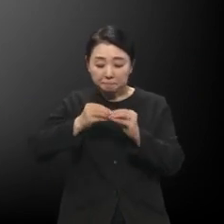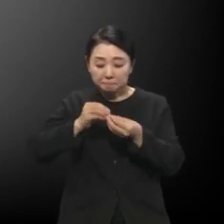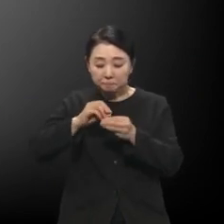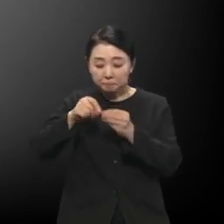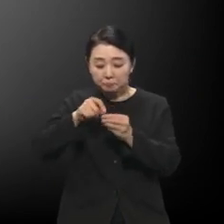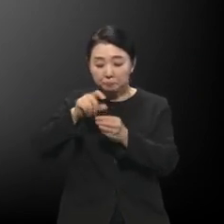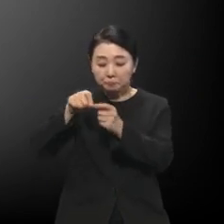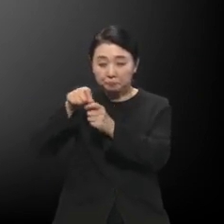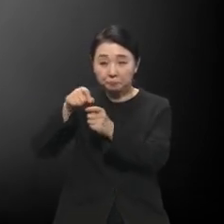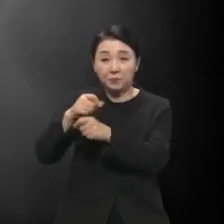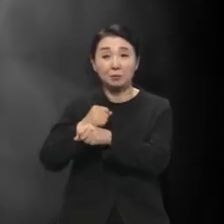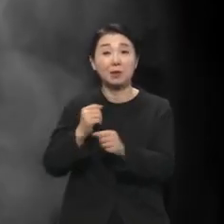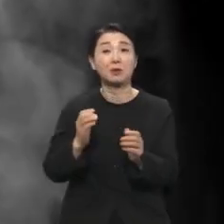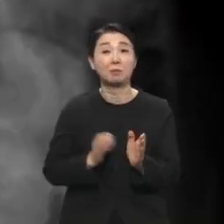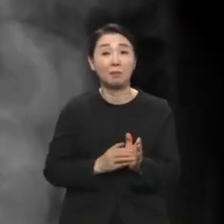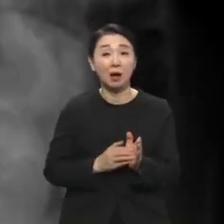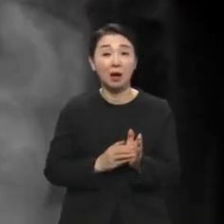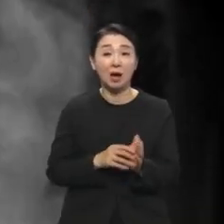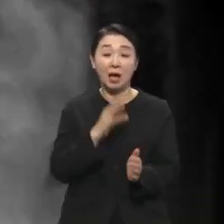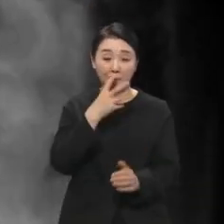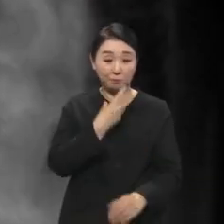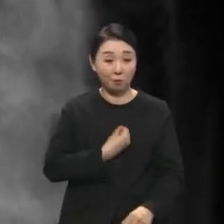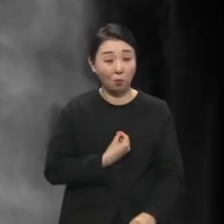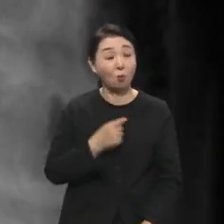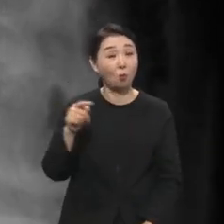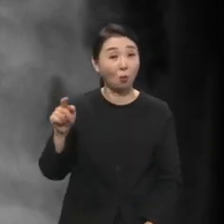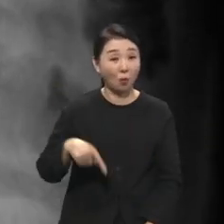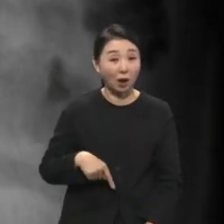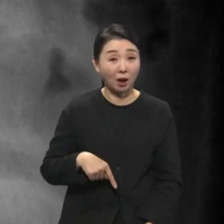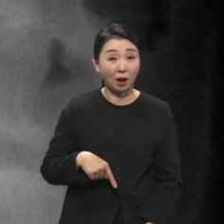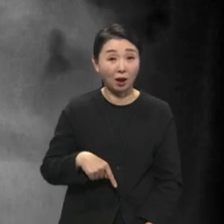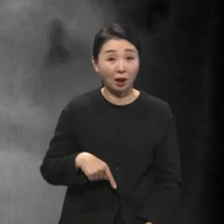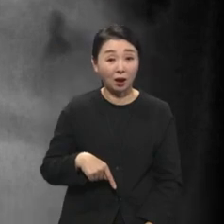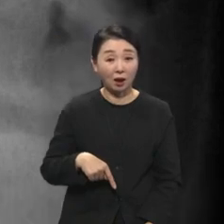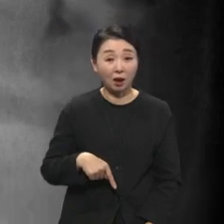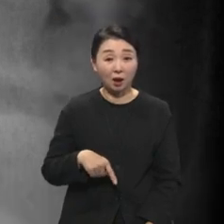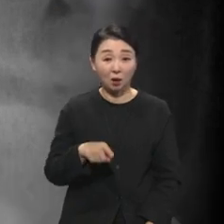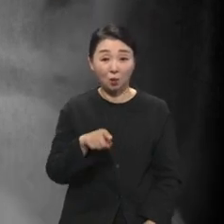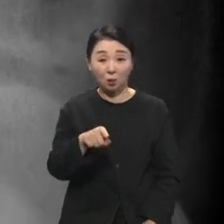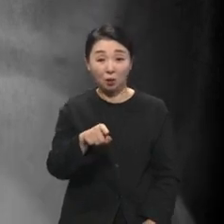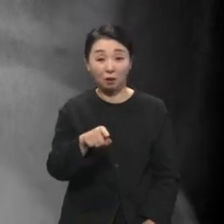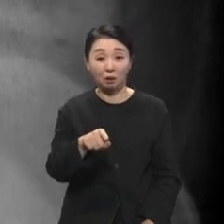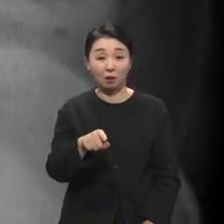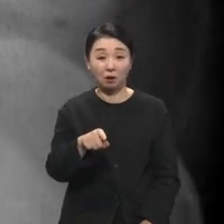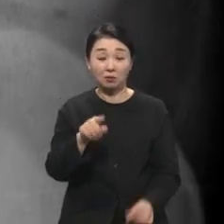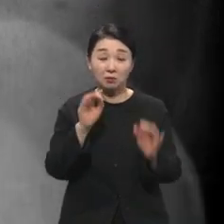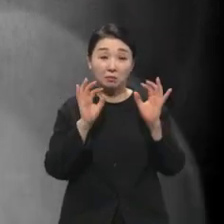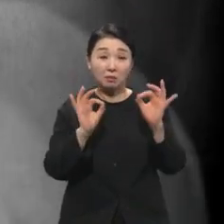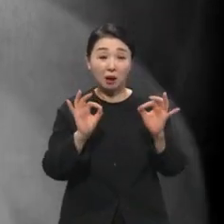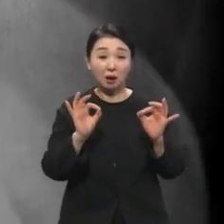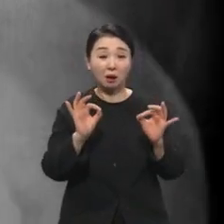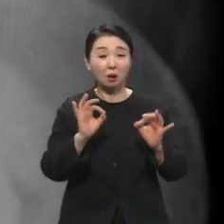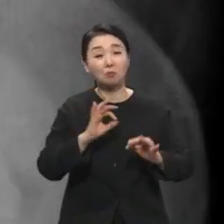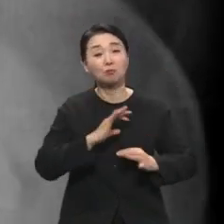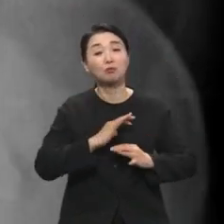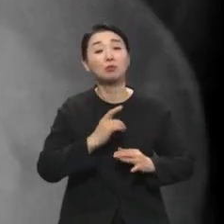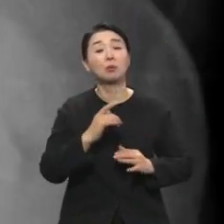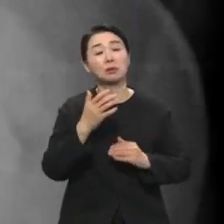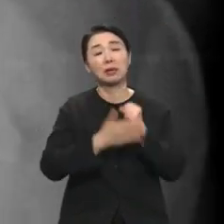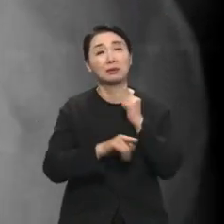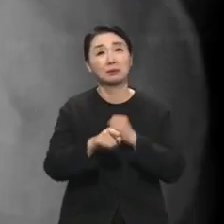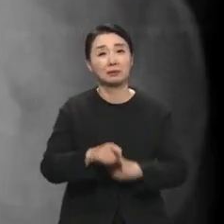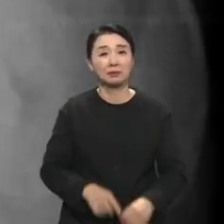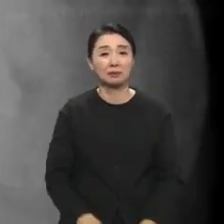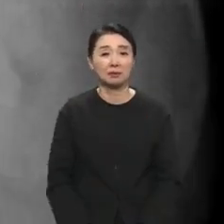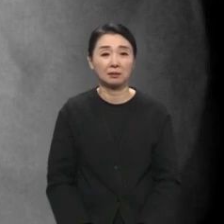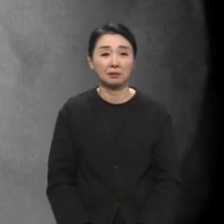만들어서 아예 먹고 오는 거죠 저희가 사실 좀 굉장히 좀 어떻게 보면 좀 지금 저게 이제 엑스레이 예